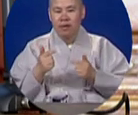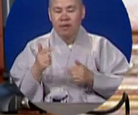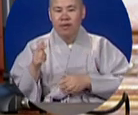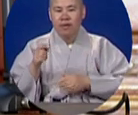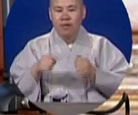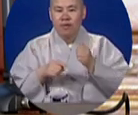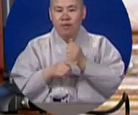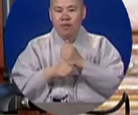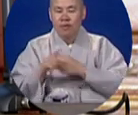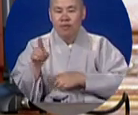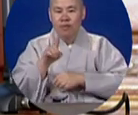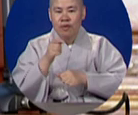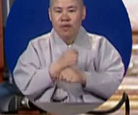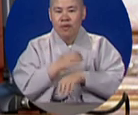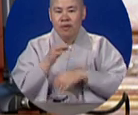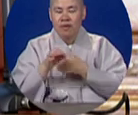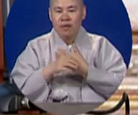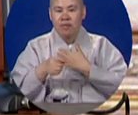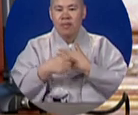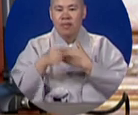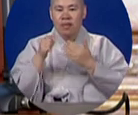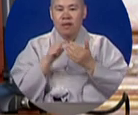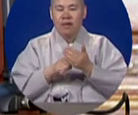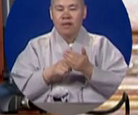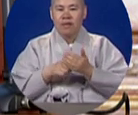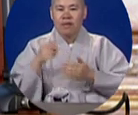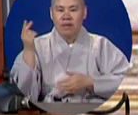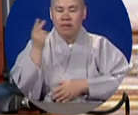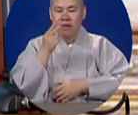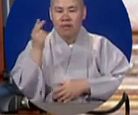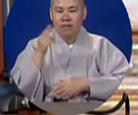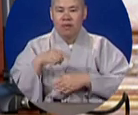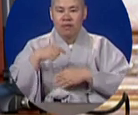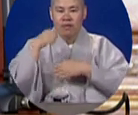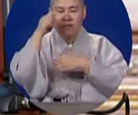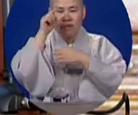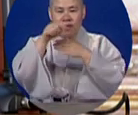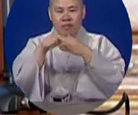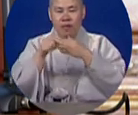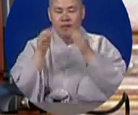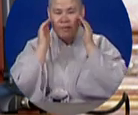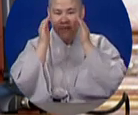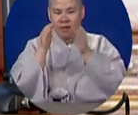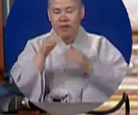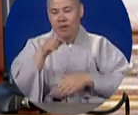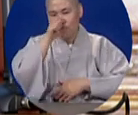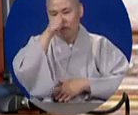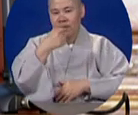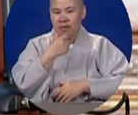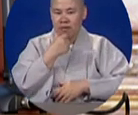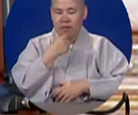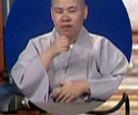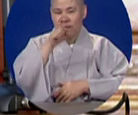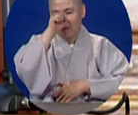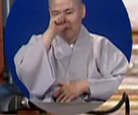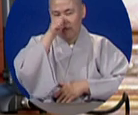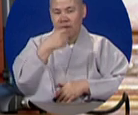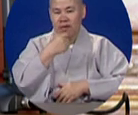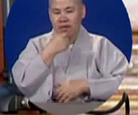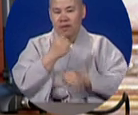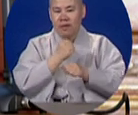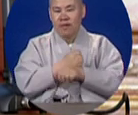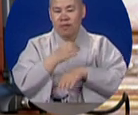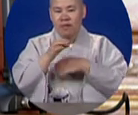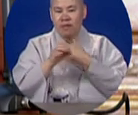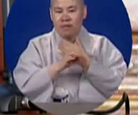소린가 하면 이 마음이 자꾸 밖으로 향해서 뭘 좋아하고 싫어하고 좋아하고 싫어하다 보면